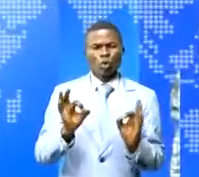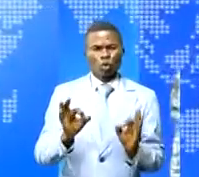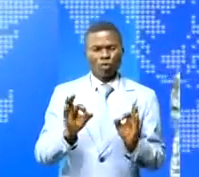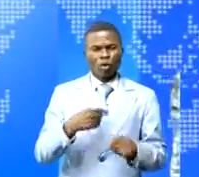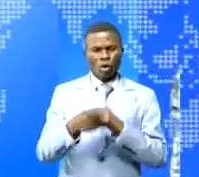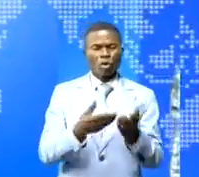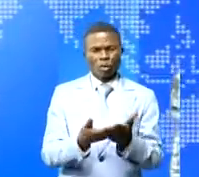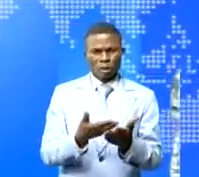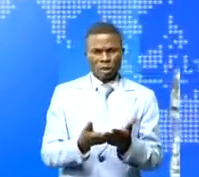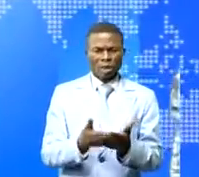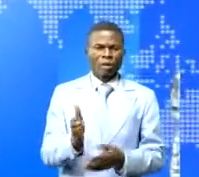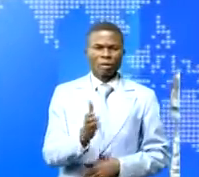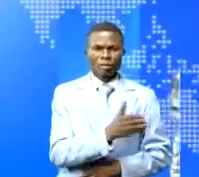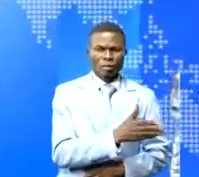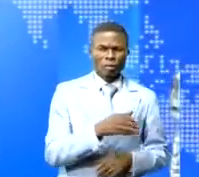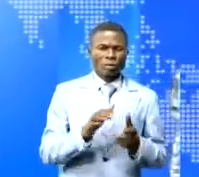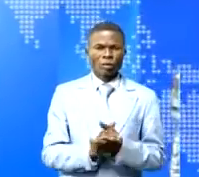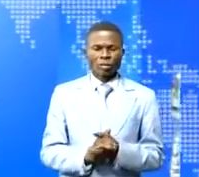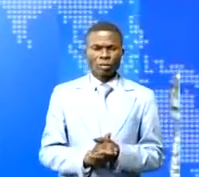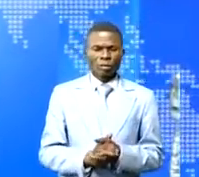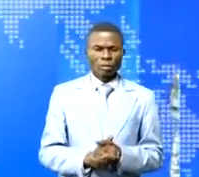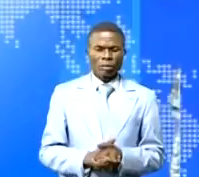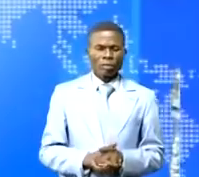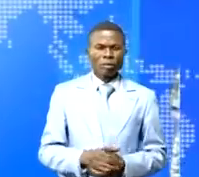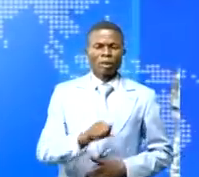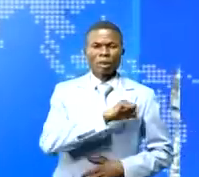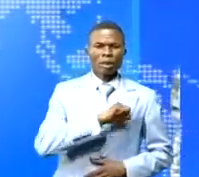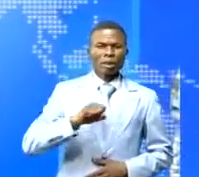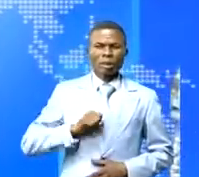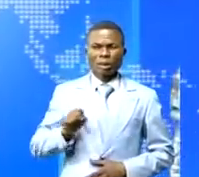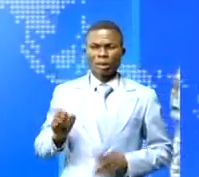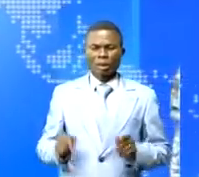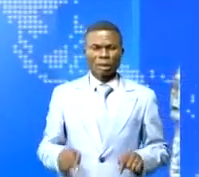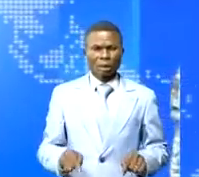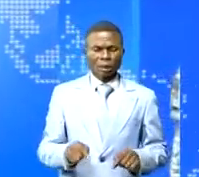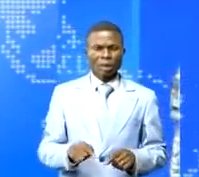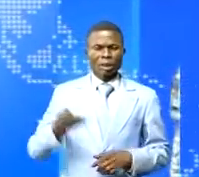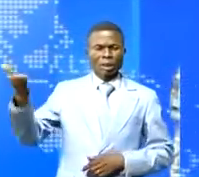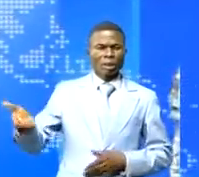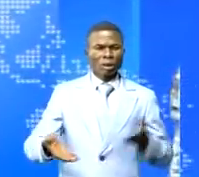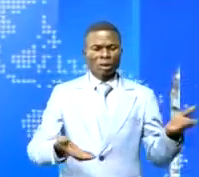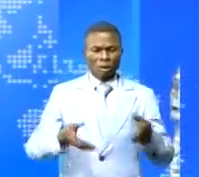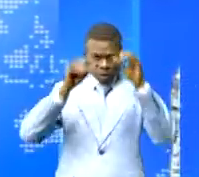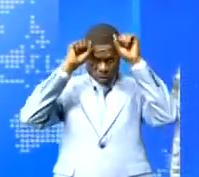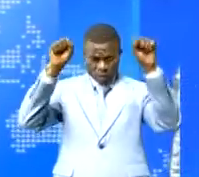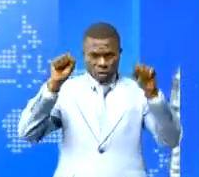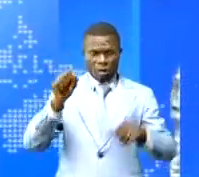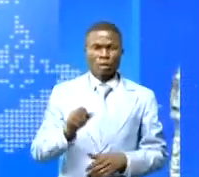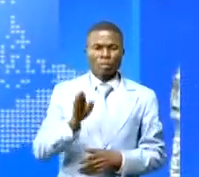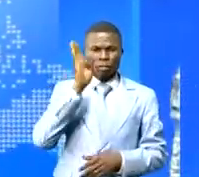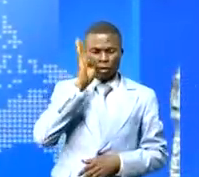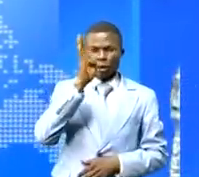a-t-il souligné. Rendons-nous à la Chambre haute du Parlement pour parler de ces audiences accordées par le président Modeste